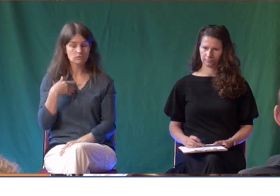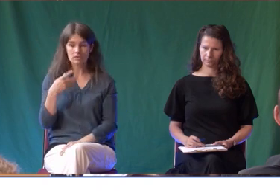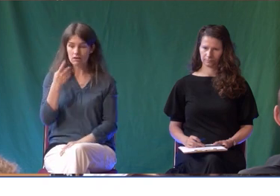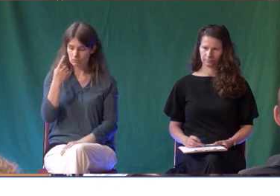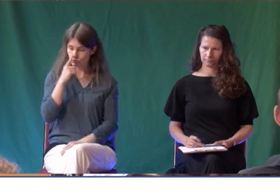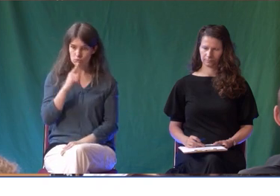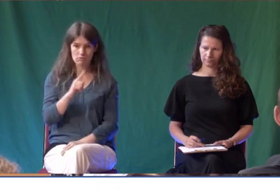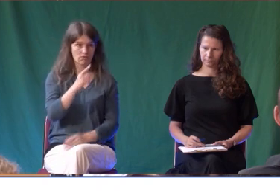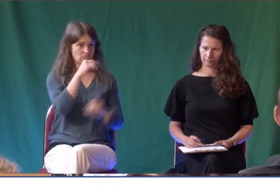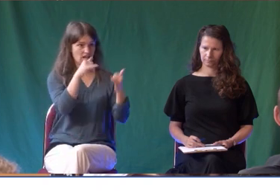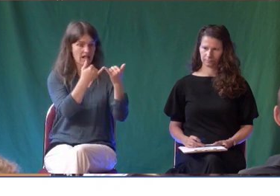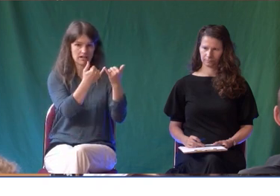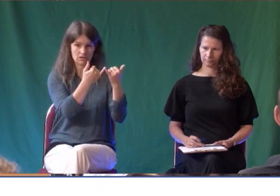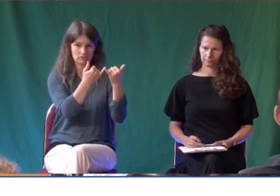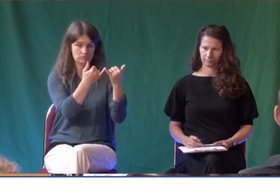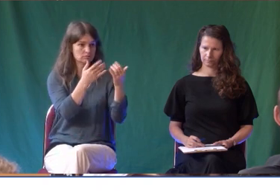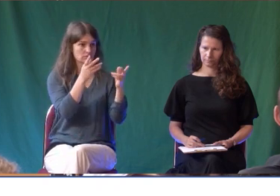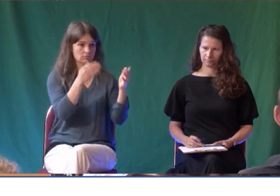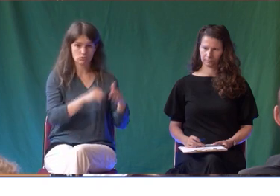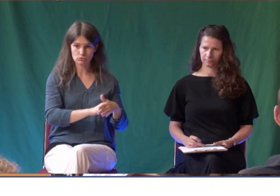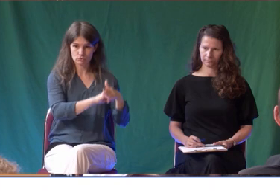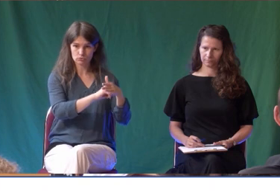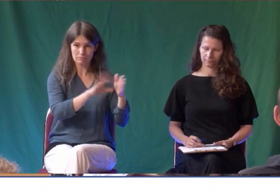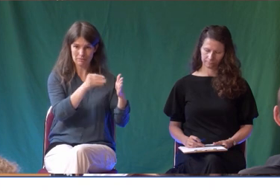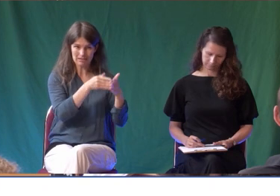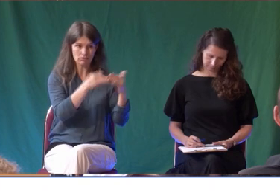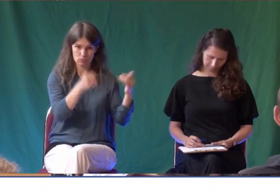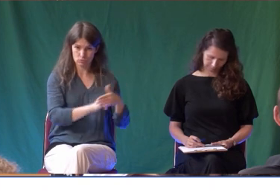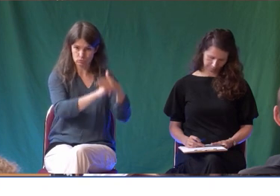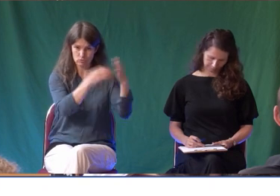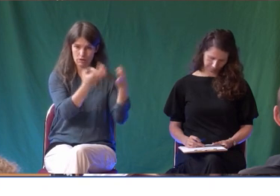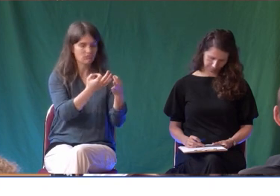Eltern mit und Eltern ohne Behinderungen